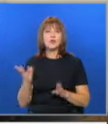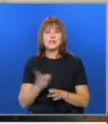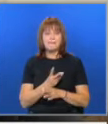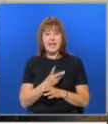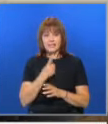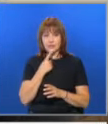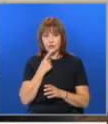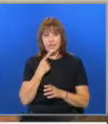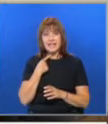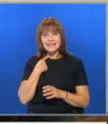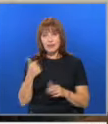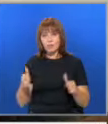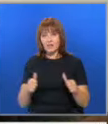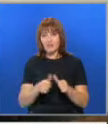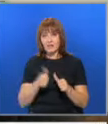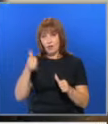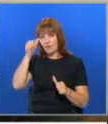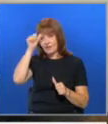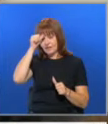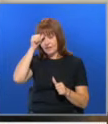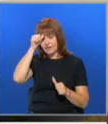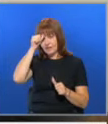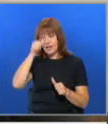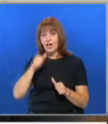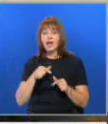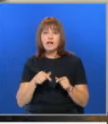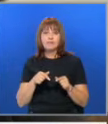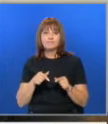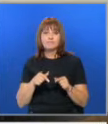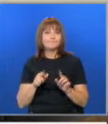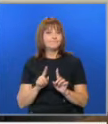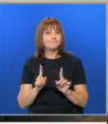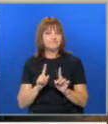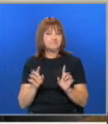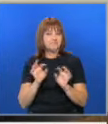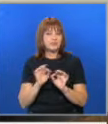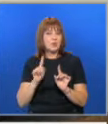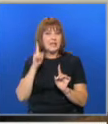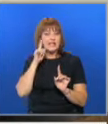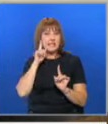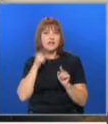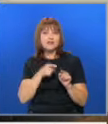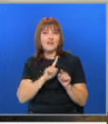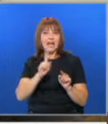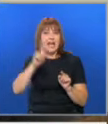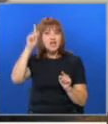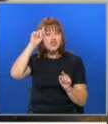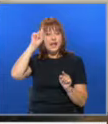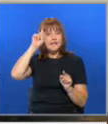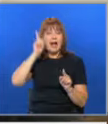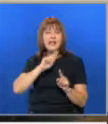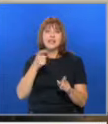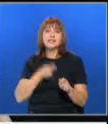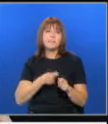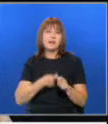2018 година загубих финал в Индия. Но към този момент никой не знаеше, че те всъщност не са жени, защото не бяха